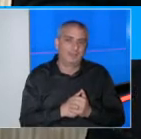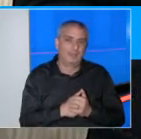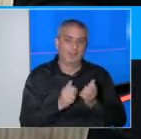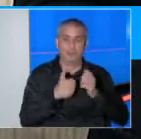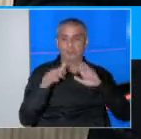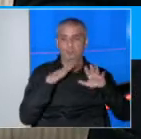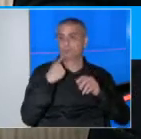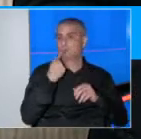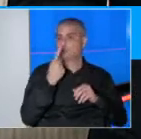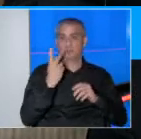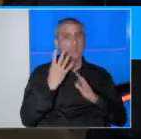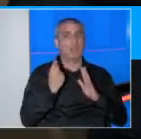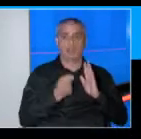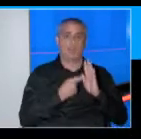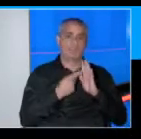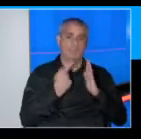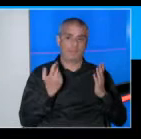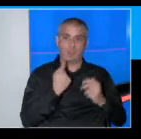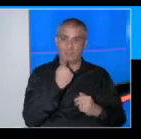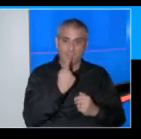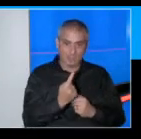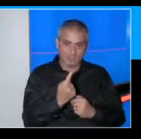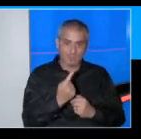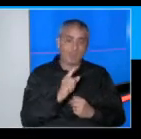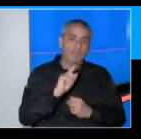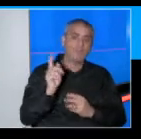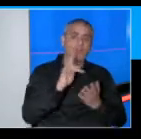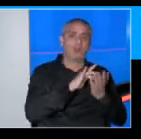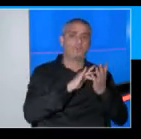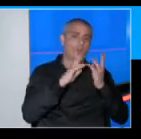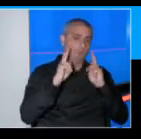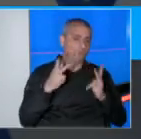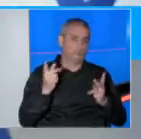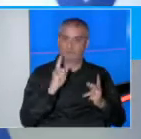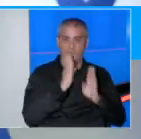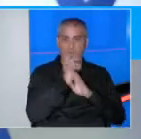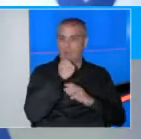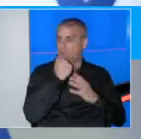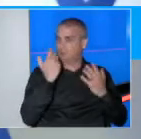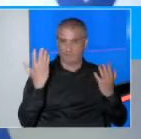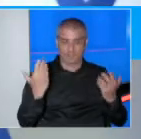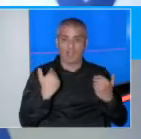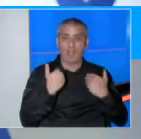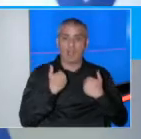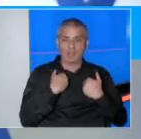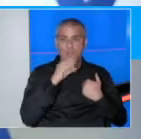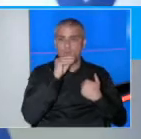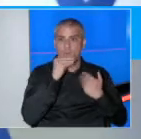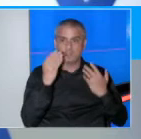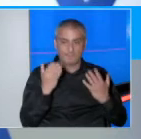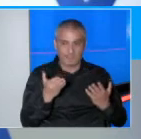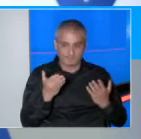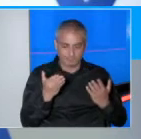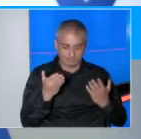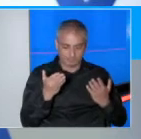ראש הממשלה אמר את זה לא פעם ולא פעמיים, ואמר את זה מעל כל במה אפשרית, ולא הסתיר את זה. אנחנו מדברים